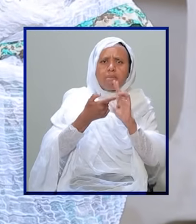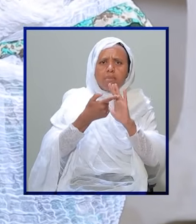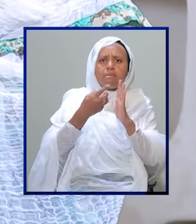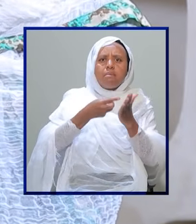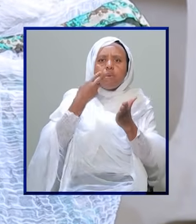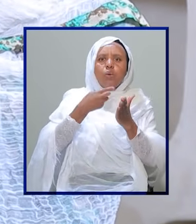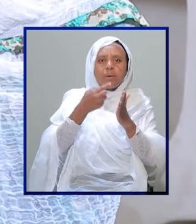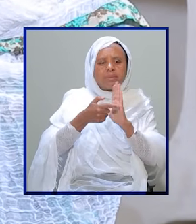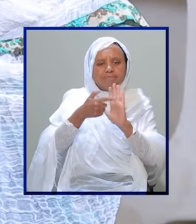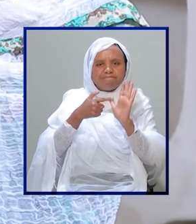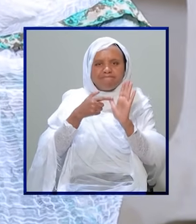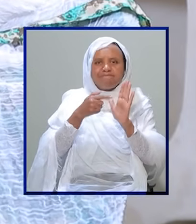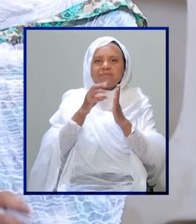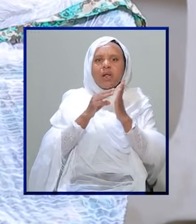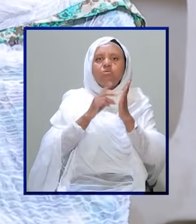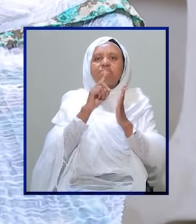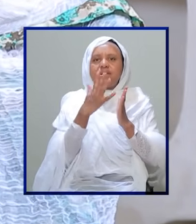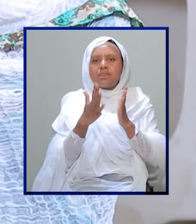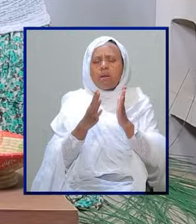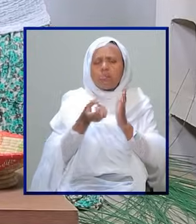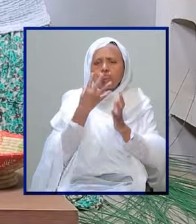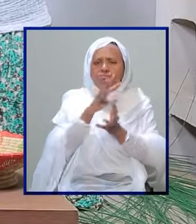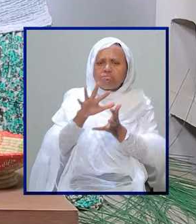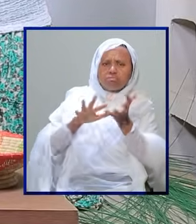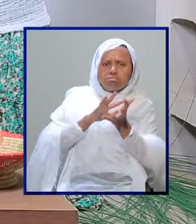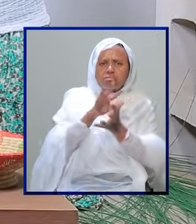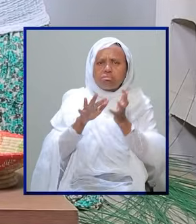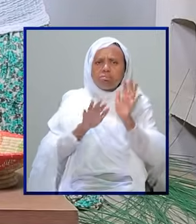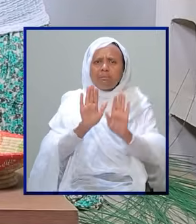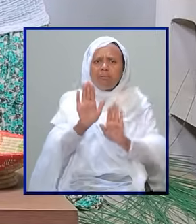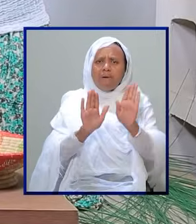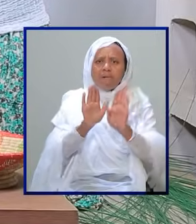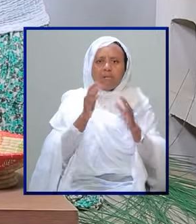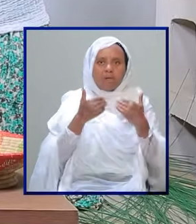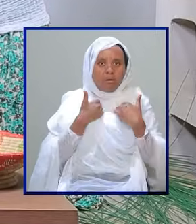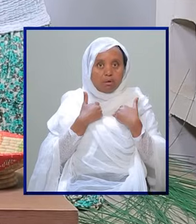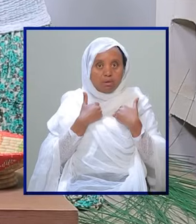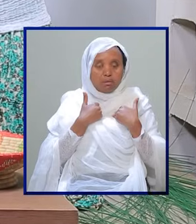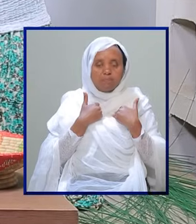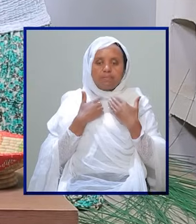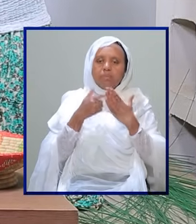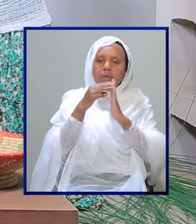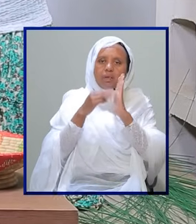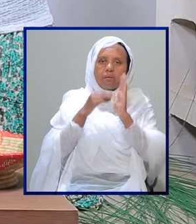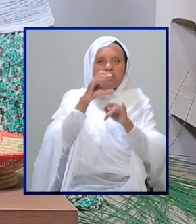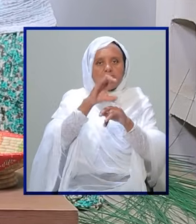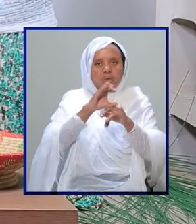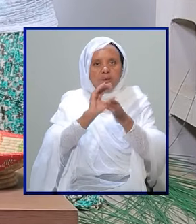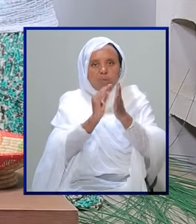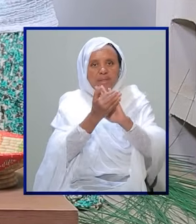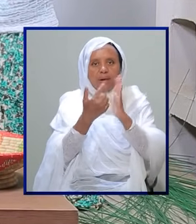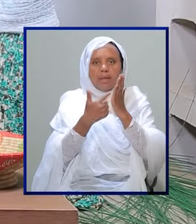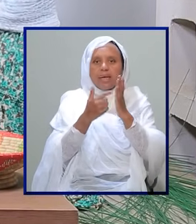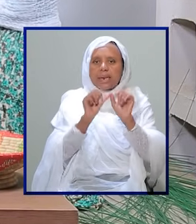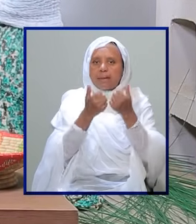መቀበል ያለበት? ስርዓቱ ምን ይመስላል? ብዙ ጊዜ መተረማመስ፣ መጋፋት አለና እንደው ከስርዓተ ቤተ ክርስቲያን አንጻር ይህ